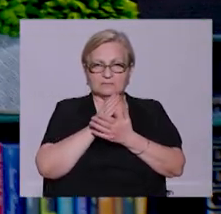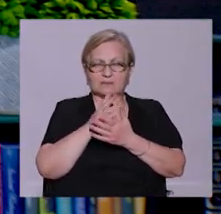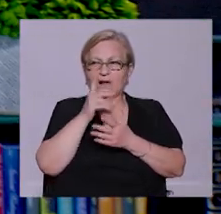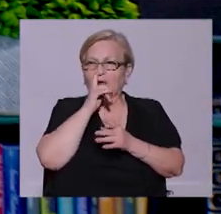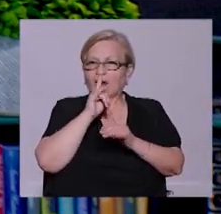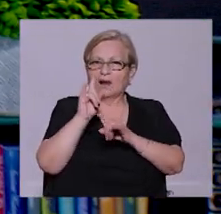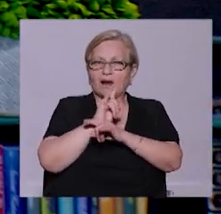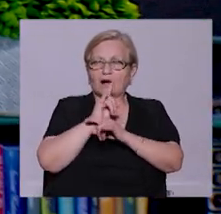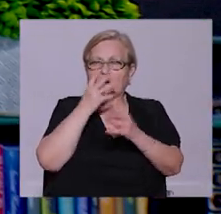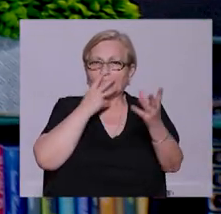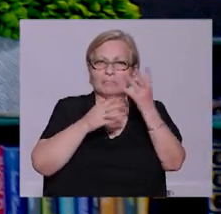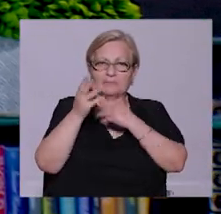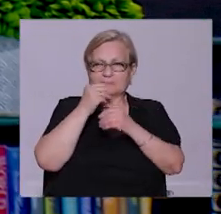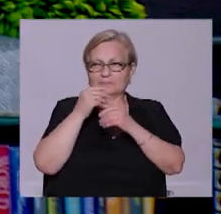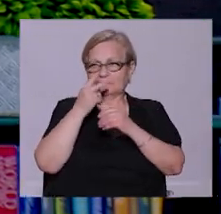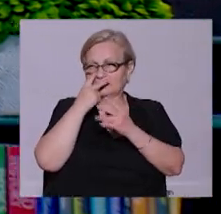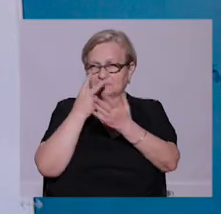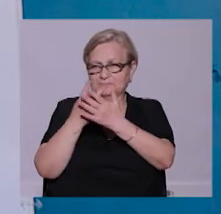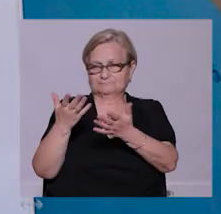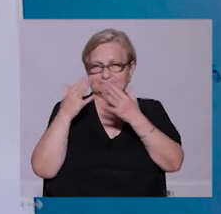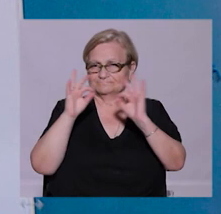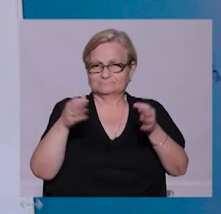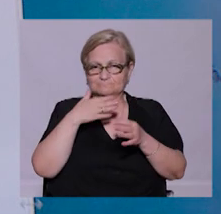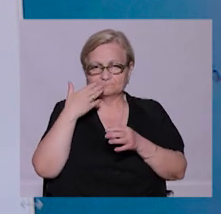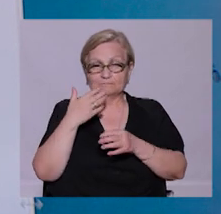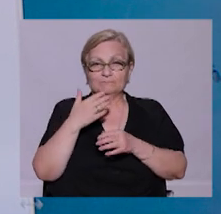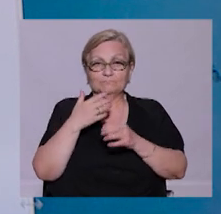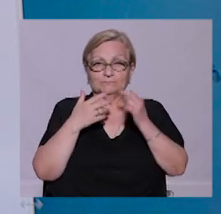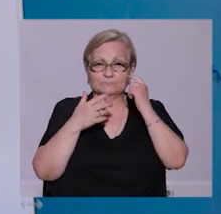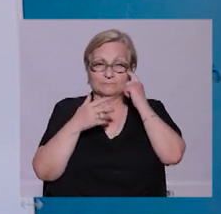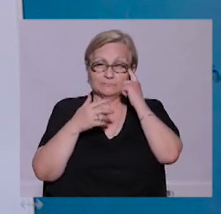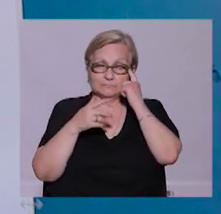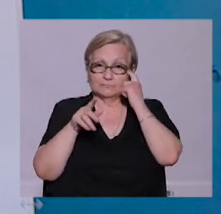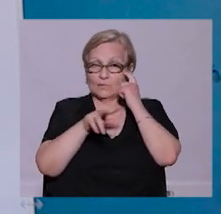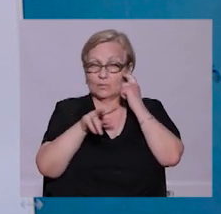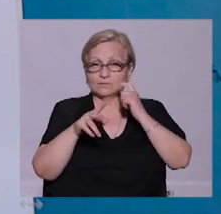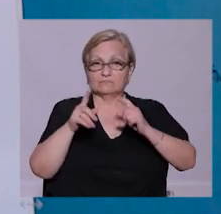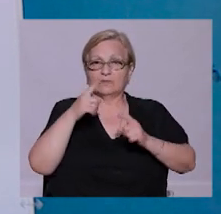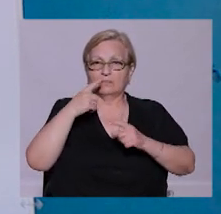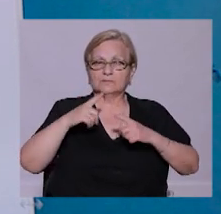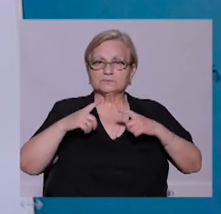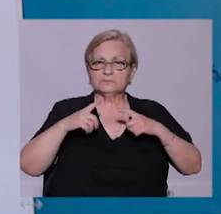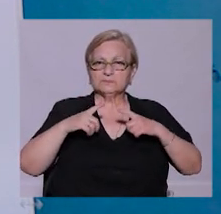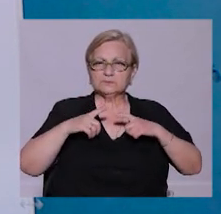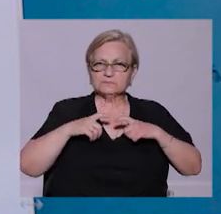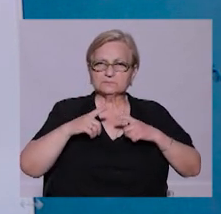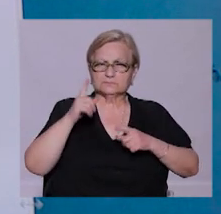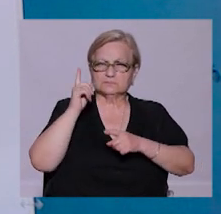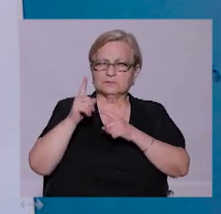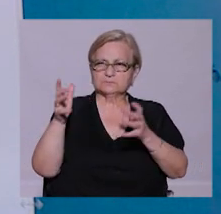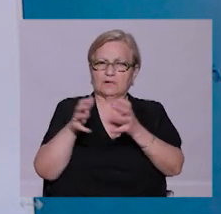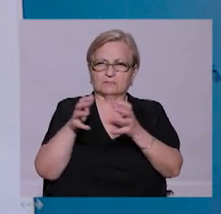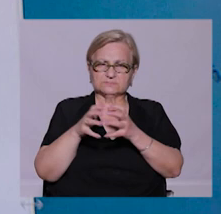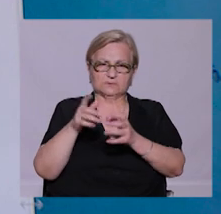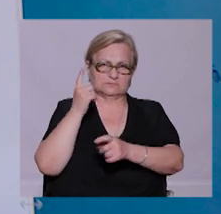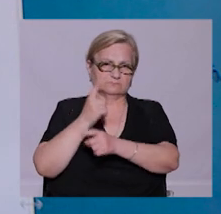შეფარვით დაფარულად გადმოგვცემს თავის ძირითად აზრს. Ანუ ძუნწი და ოქრო გმობს სიძუნწეს, ხოლო მეფე და მჭედელი გმობს